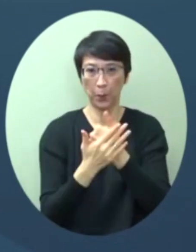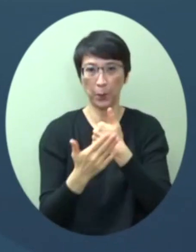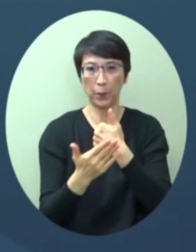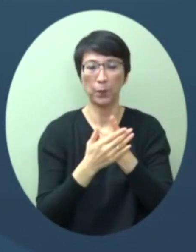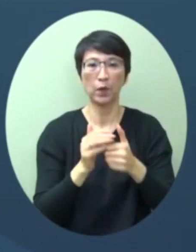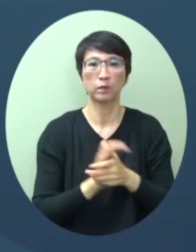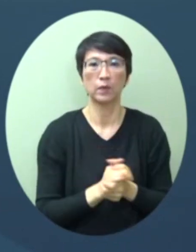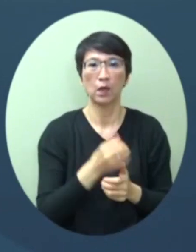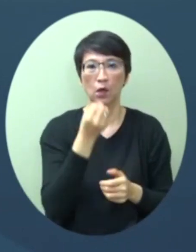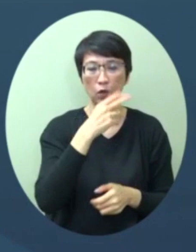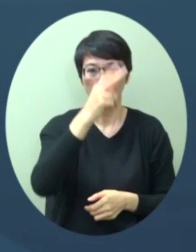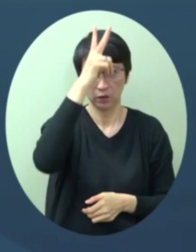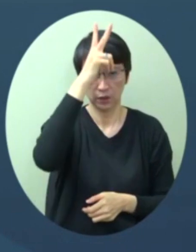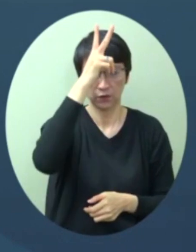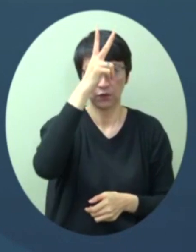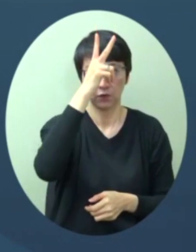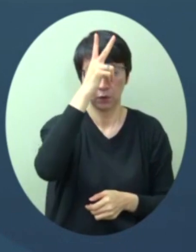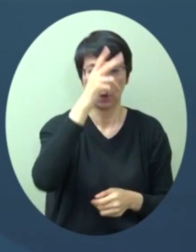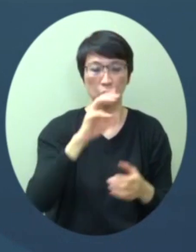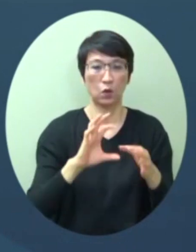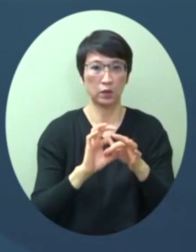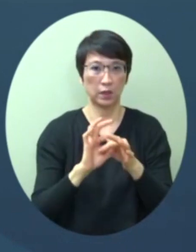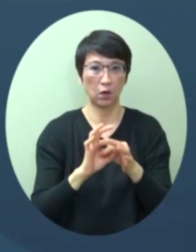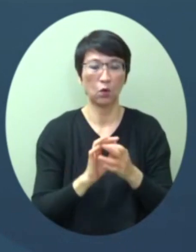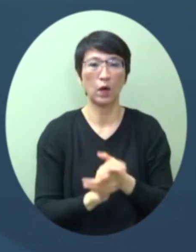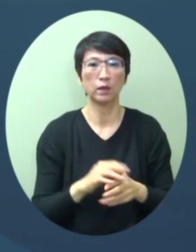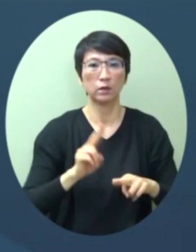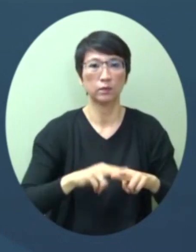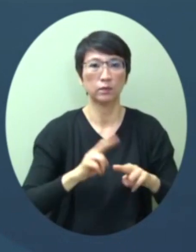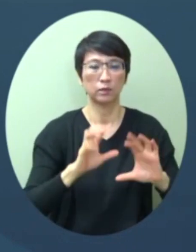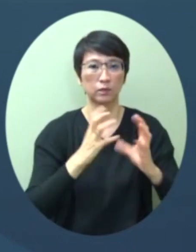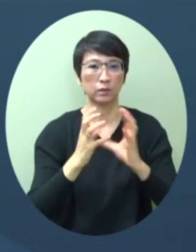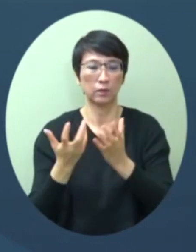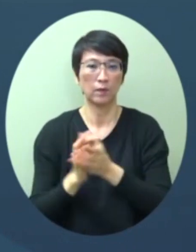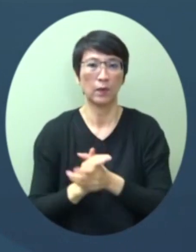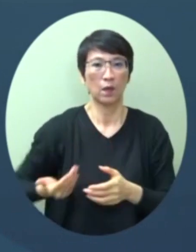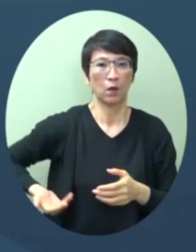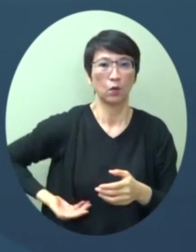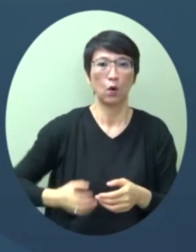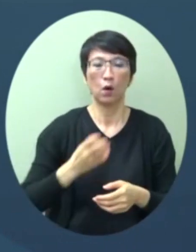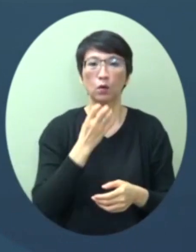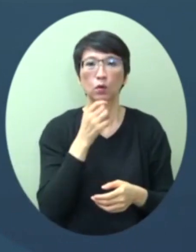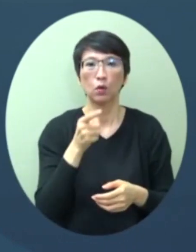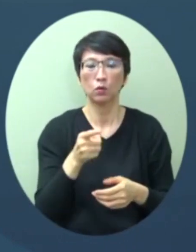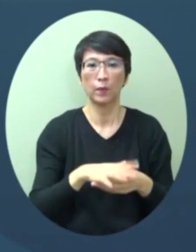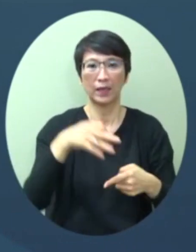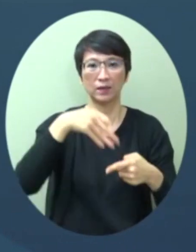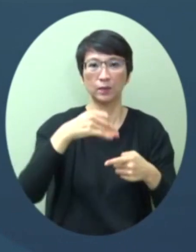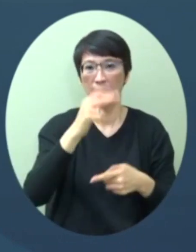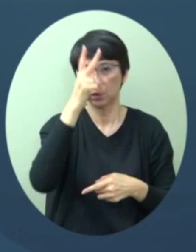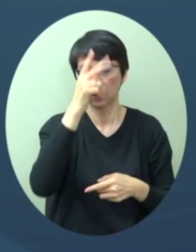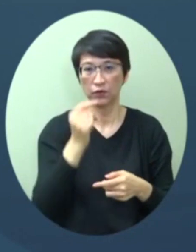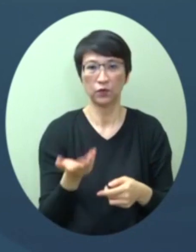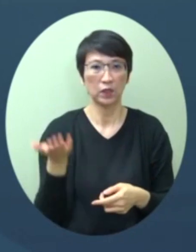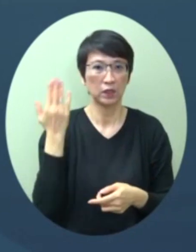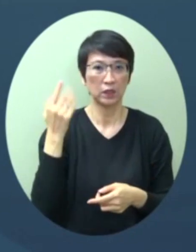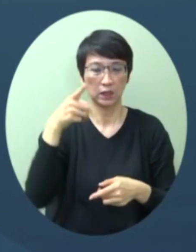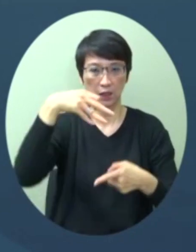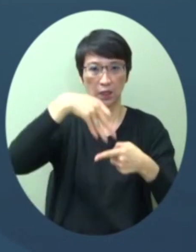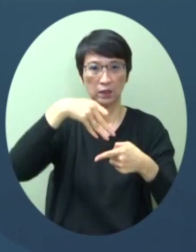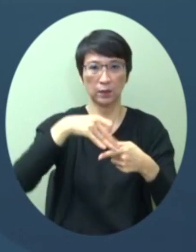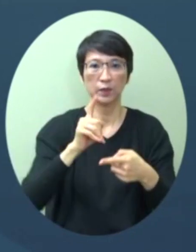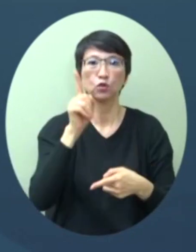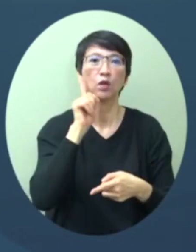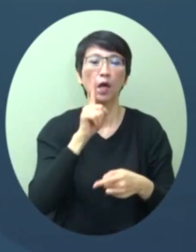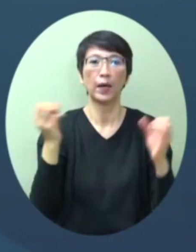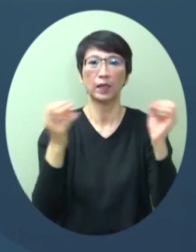特区政府已经和相关的中央部委和广东省及深圳市政府上周在深圳举行